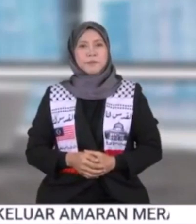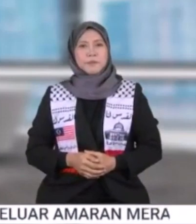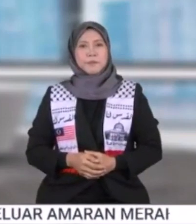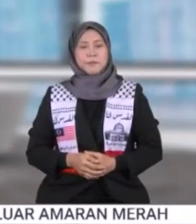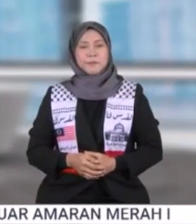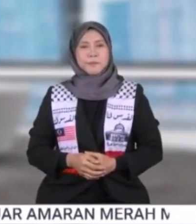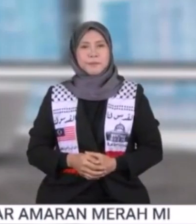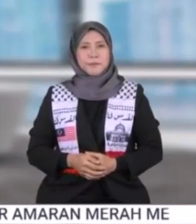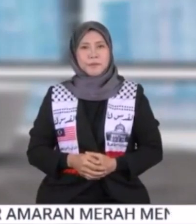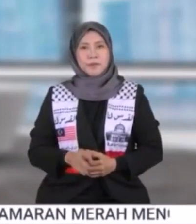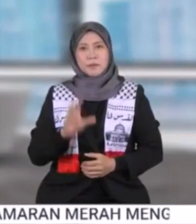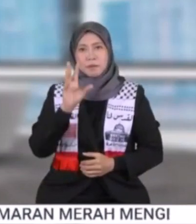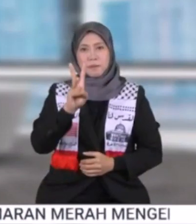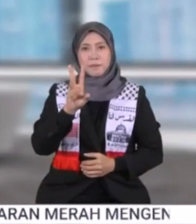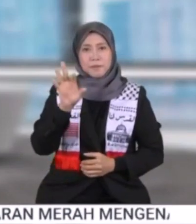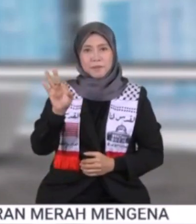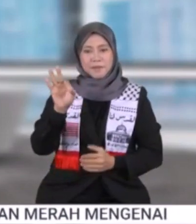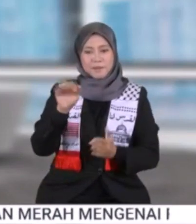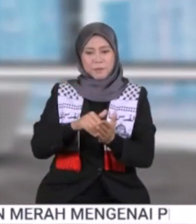Dalam pada itu,